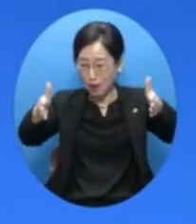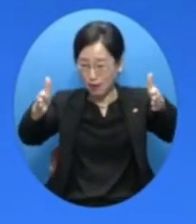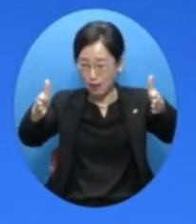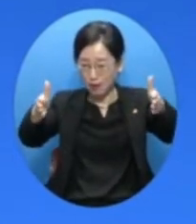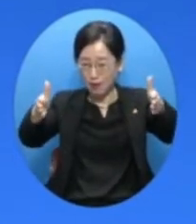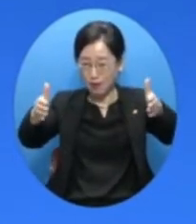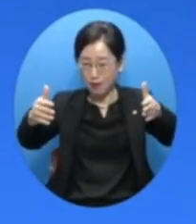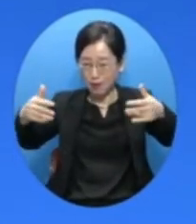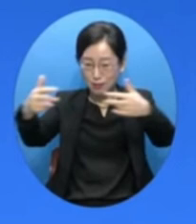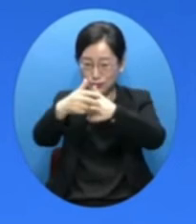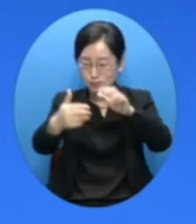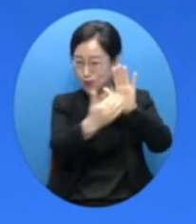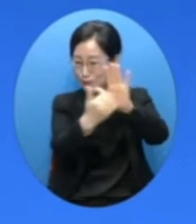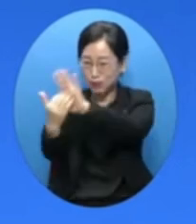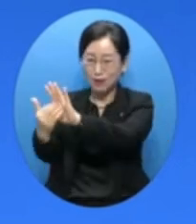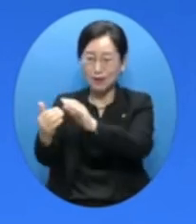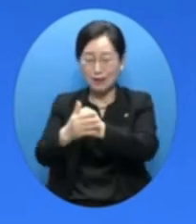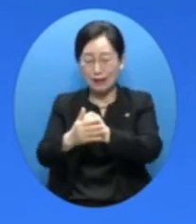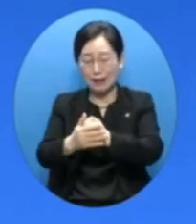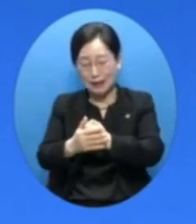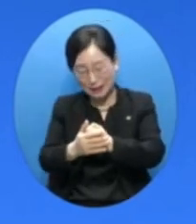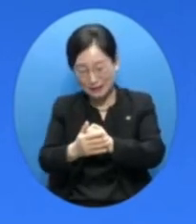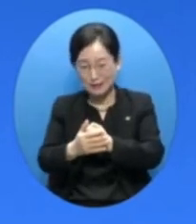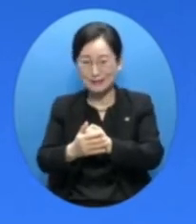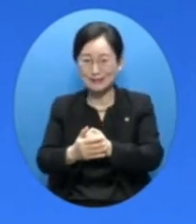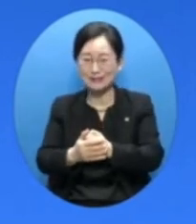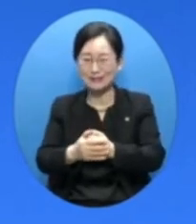우리들의 믿음을 한 번씩 시험합니다. 그래서